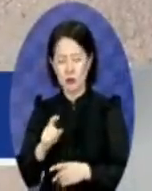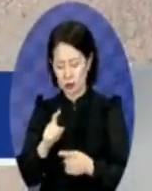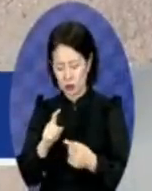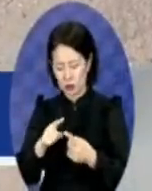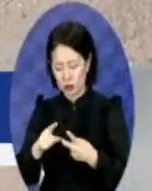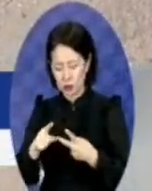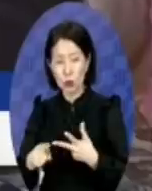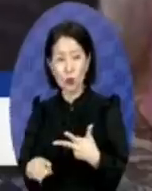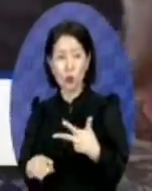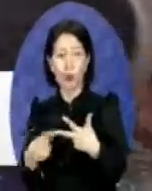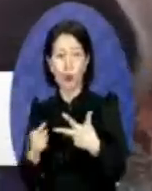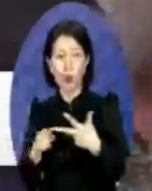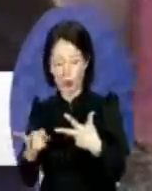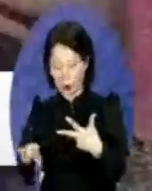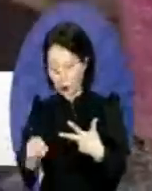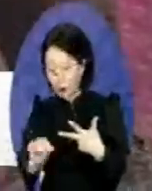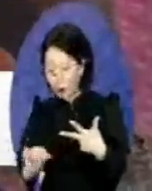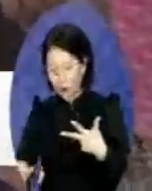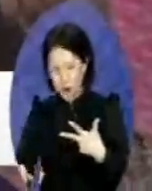байна. Тэр.